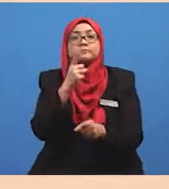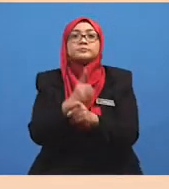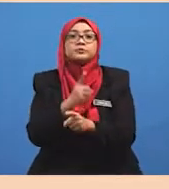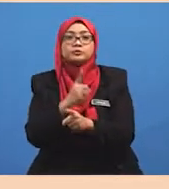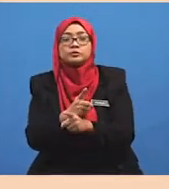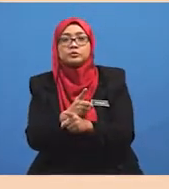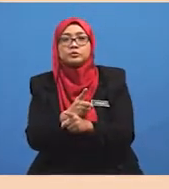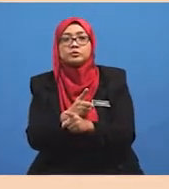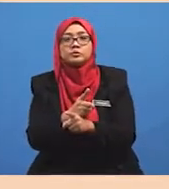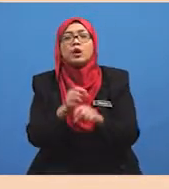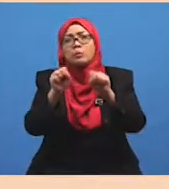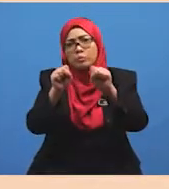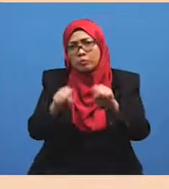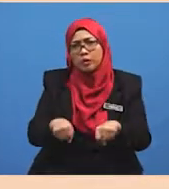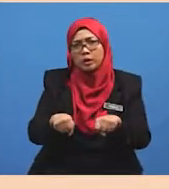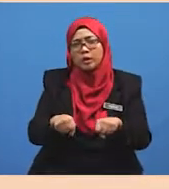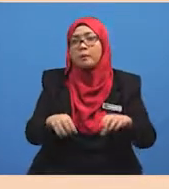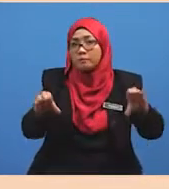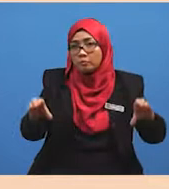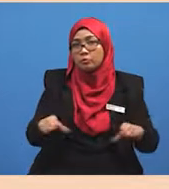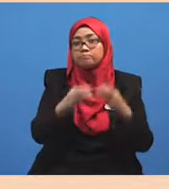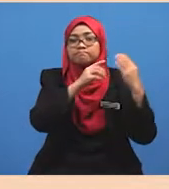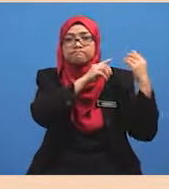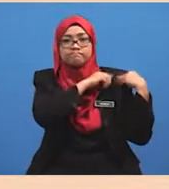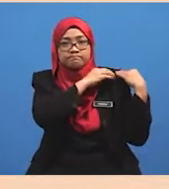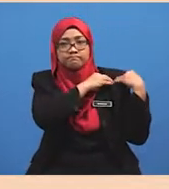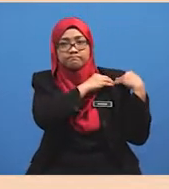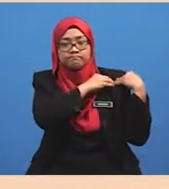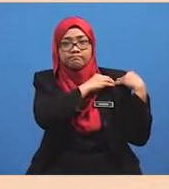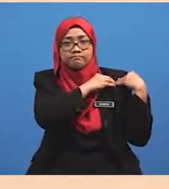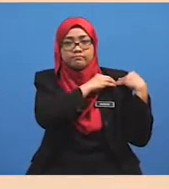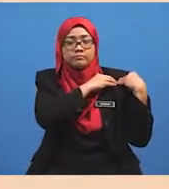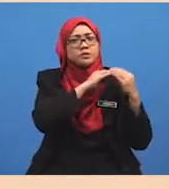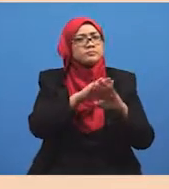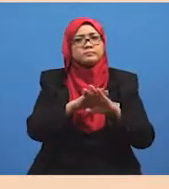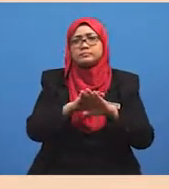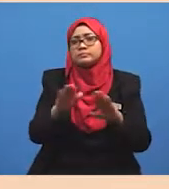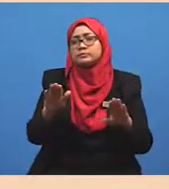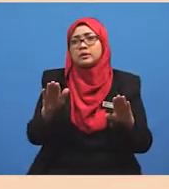berupa jejak tanggungjawab sampai